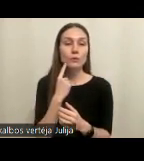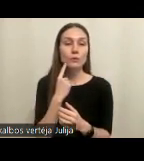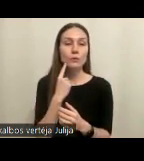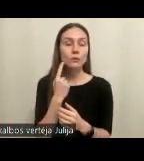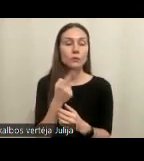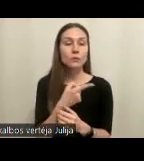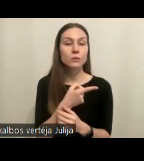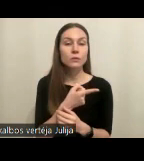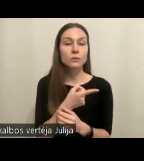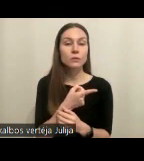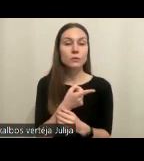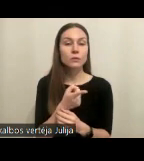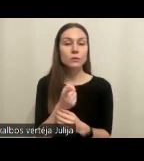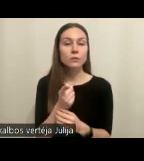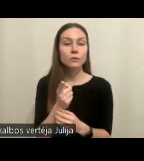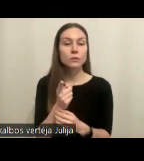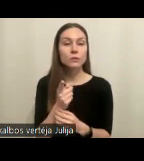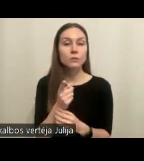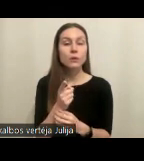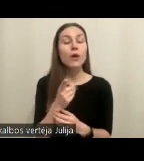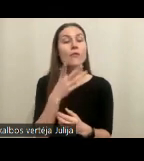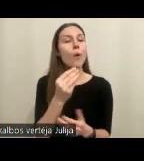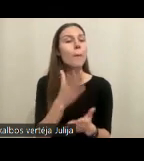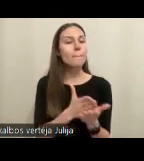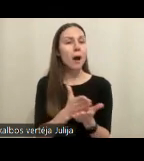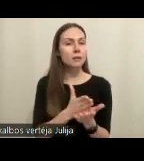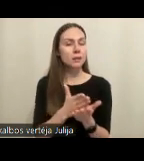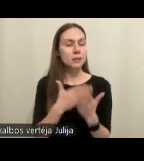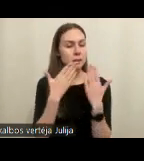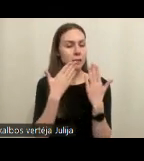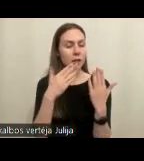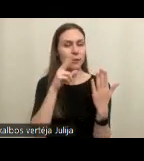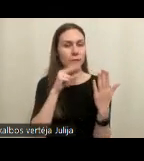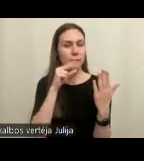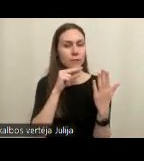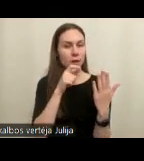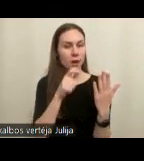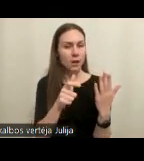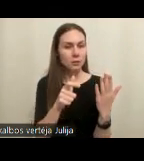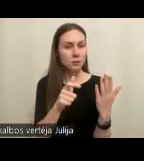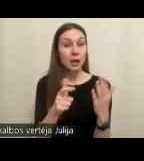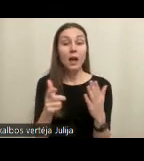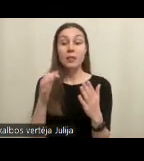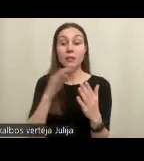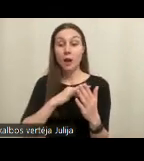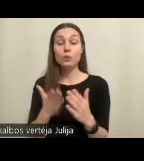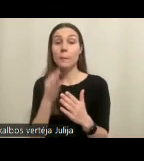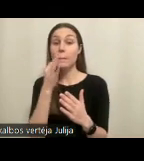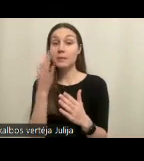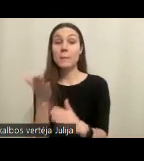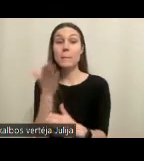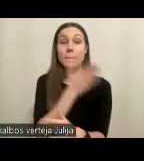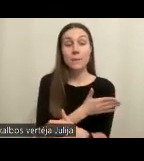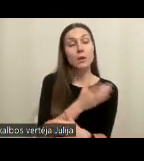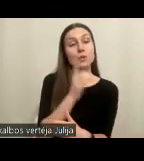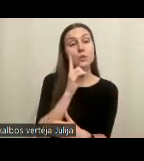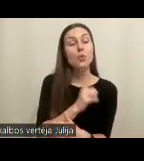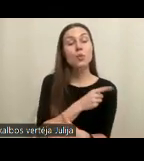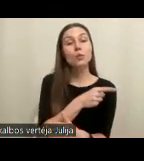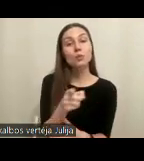pačių skaitimo garsiai patirtimis, prieš kalbant apie naudą. Ir